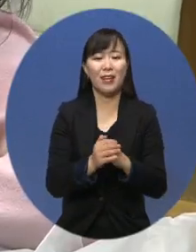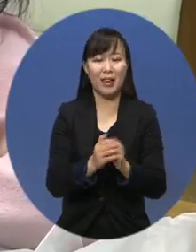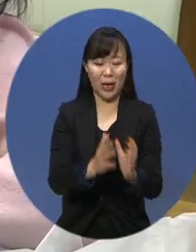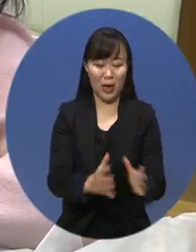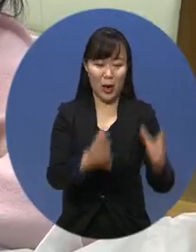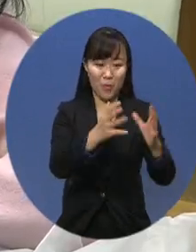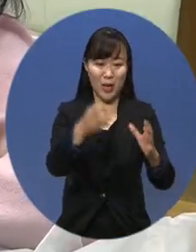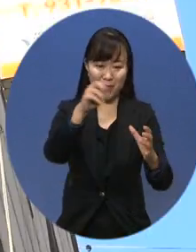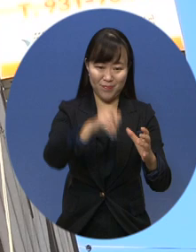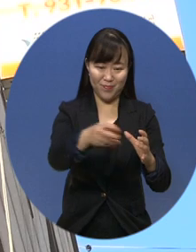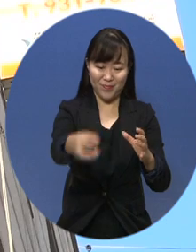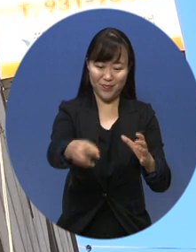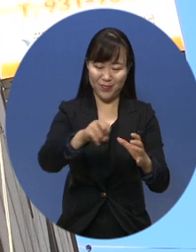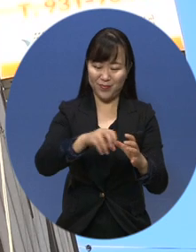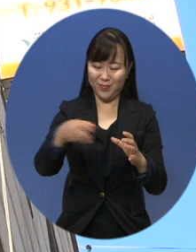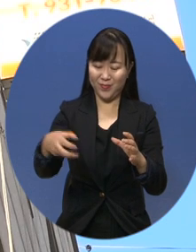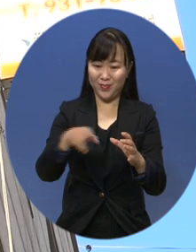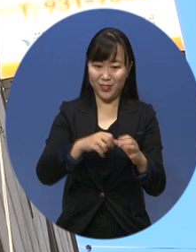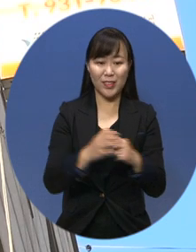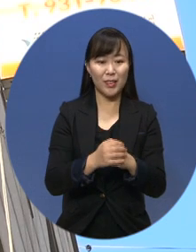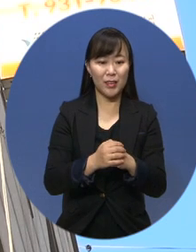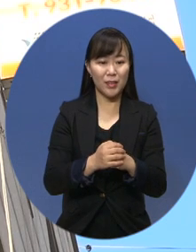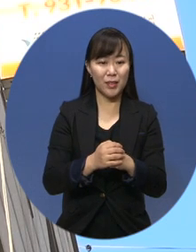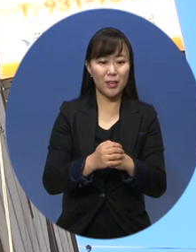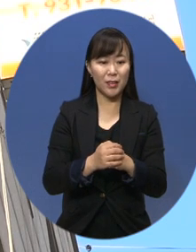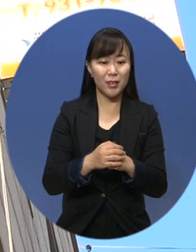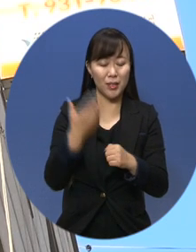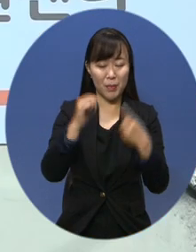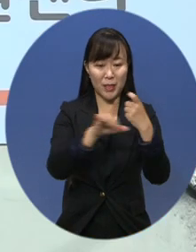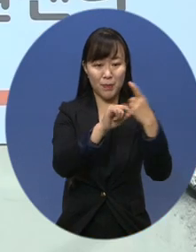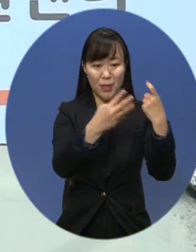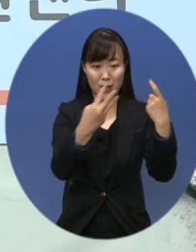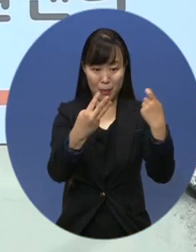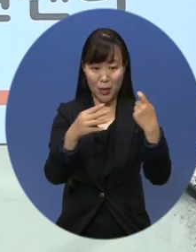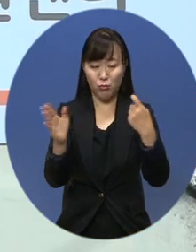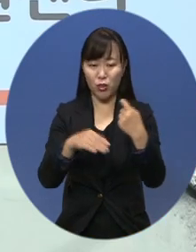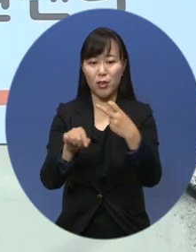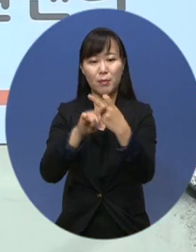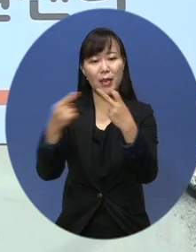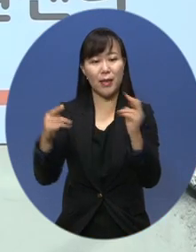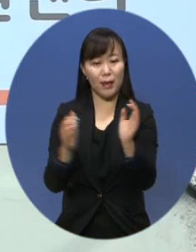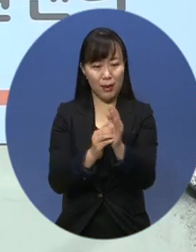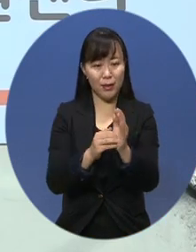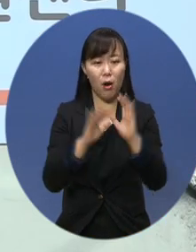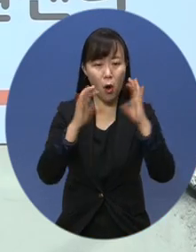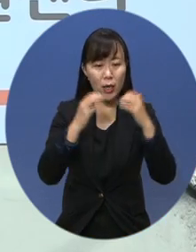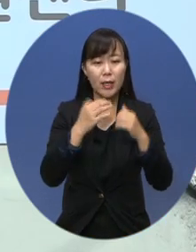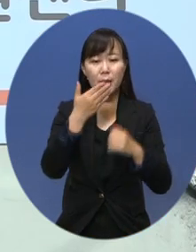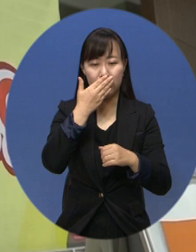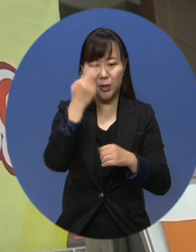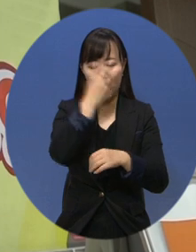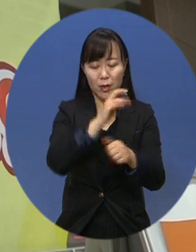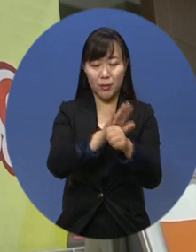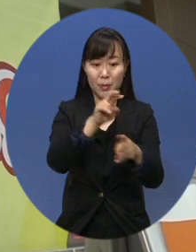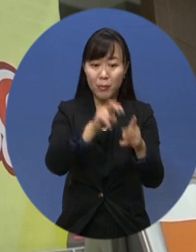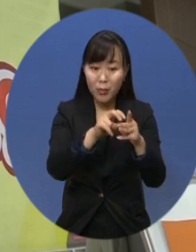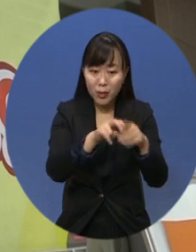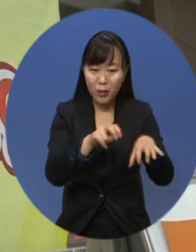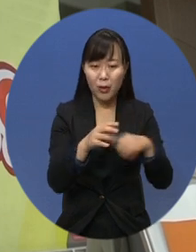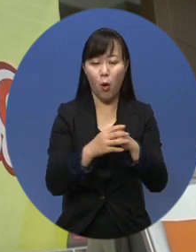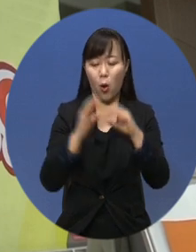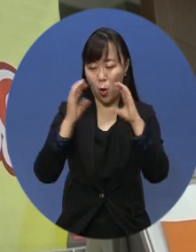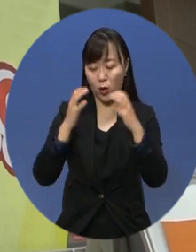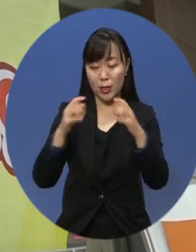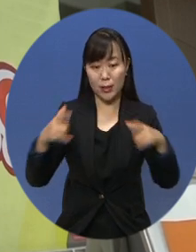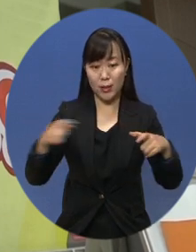담습니다 지난달 3일부터 지난 1일까지 보령시 어린이 급식관리 지원센터 는 관내 어린이를